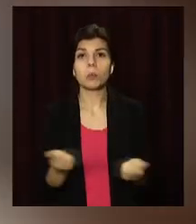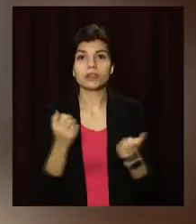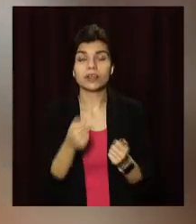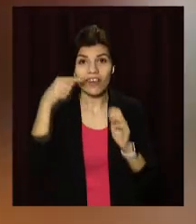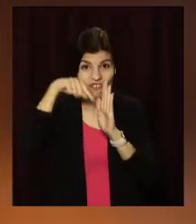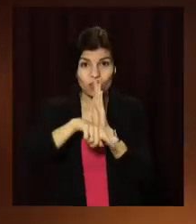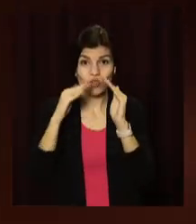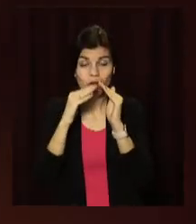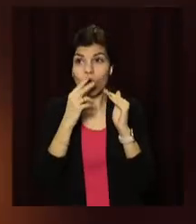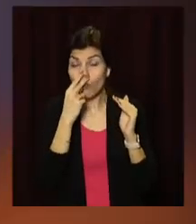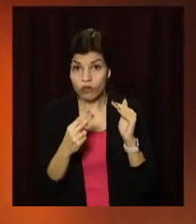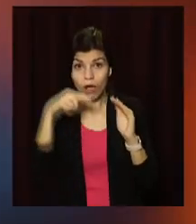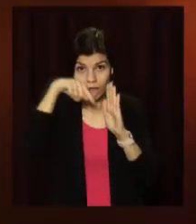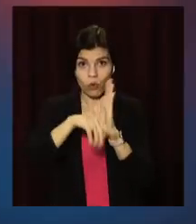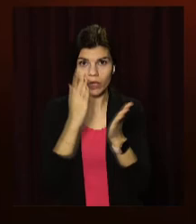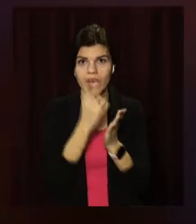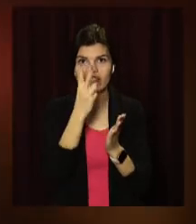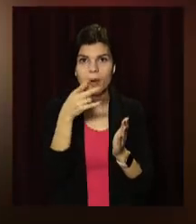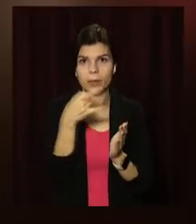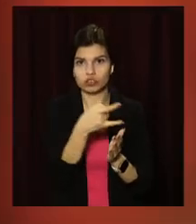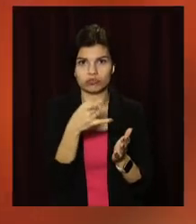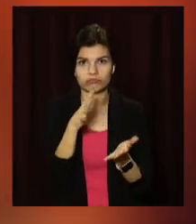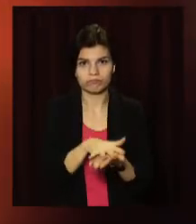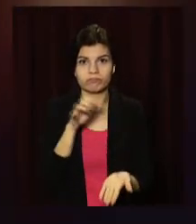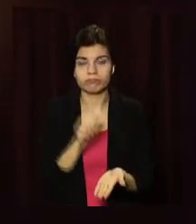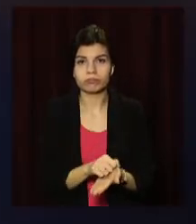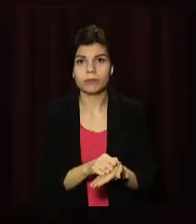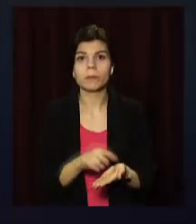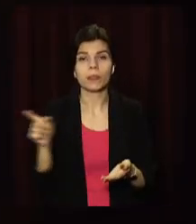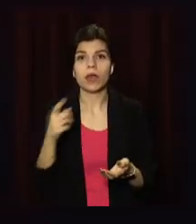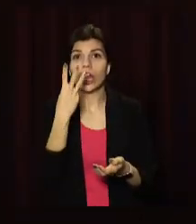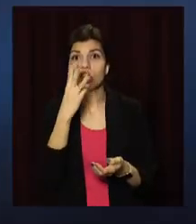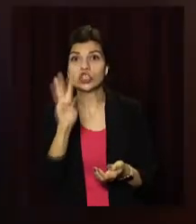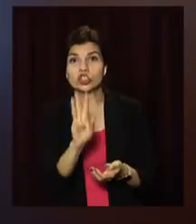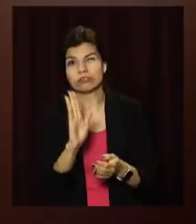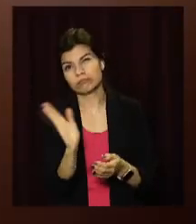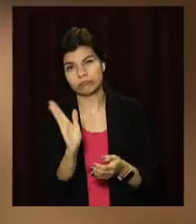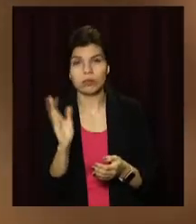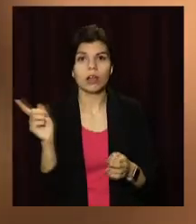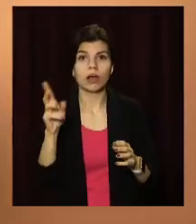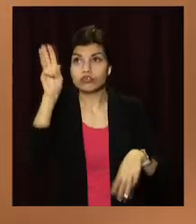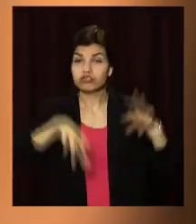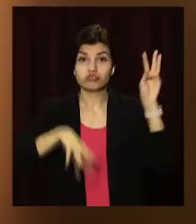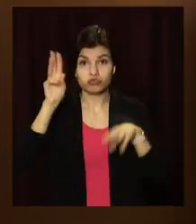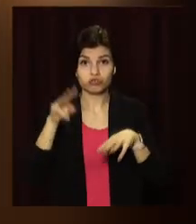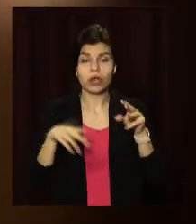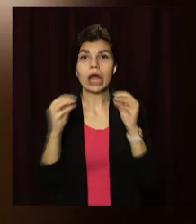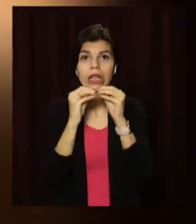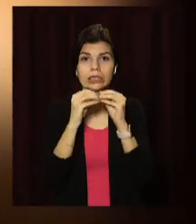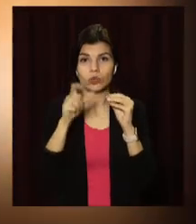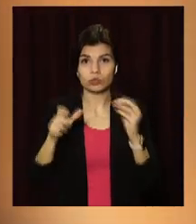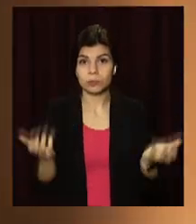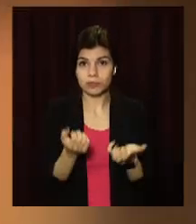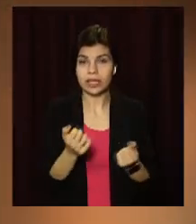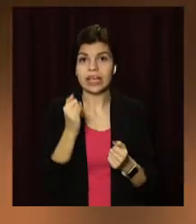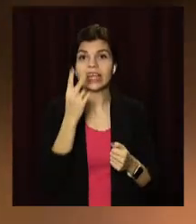й 2 згорілі автівки. Пожежу гасили понад 3,5 години. У її ліквідації брали участь 10 ДСНСників та